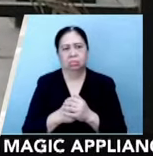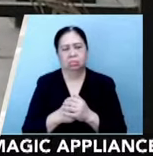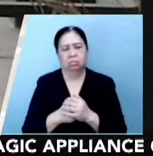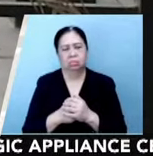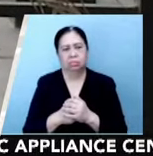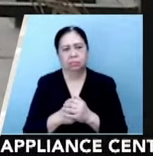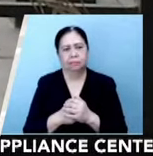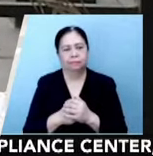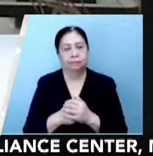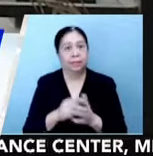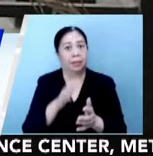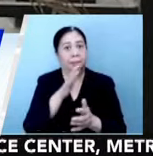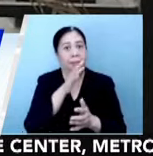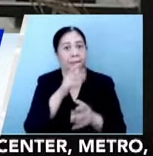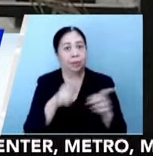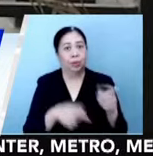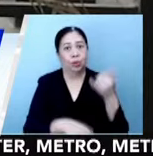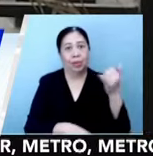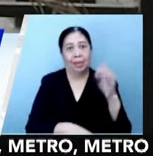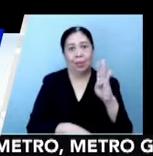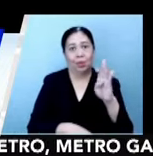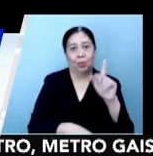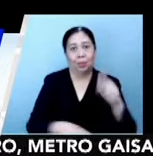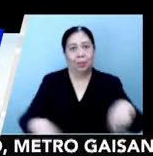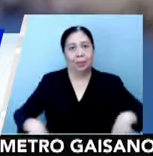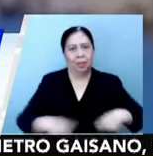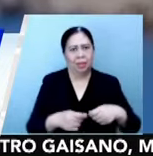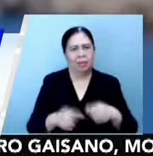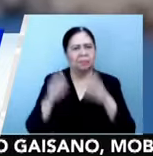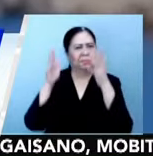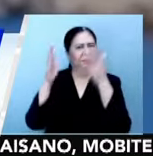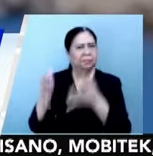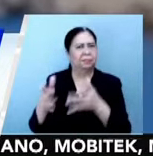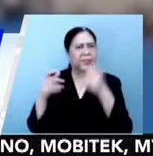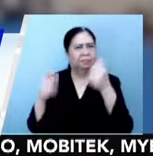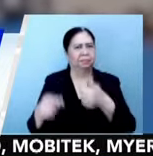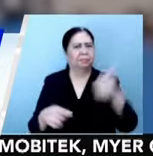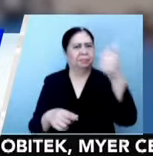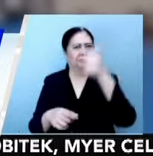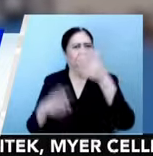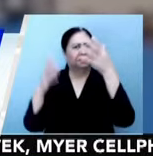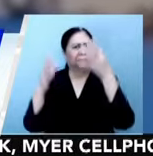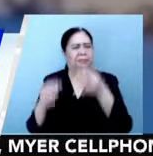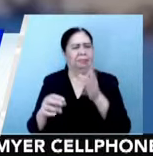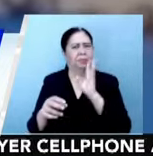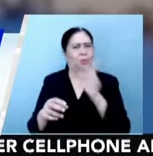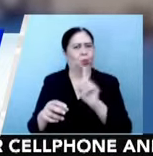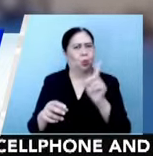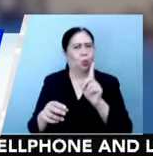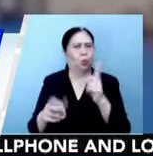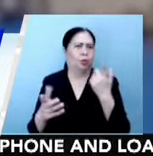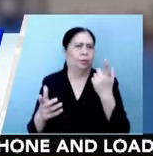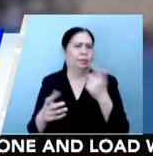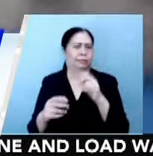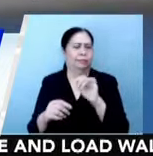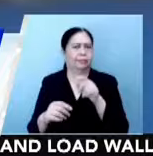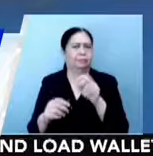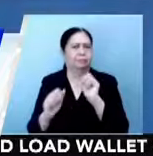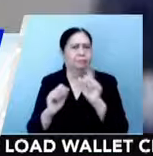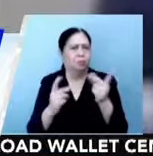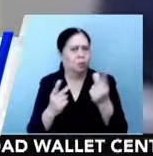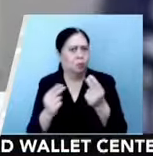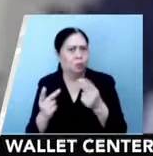Ang ina naman ng yellow belter, pinauubayan na lang daw sa mga otoridad at kinauukulan ang interpretasyon